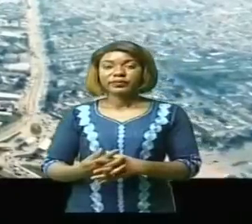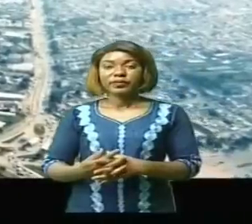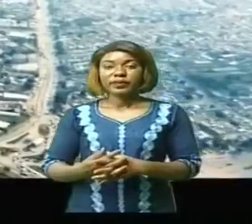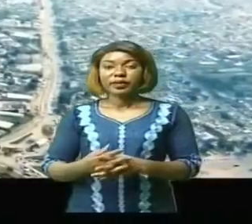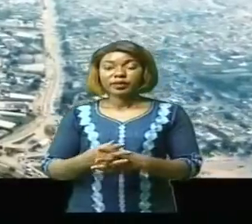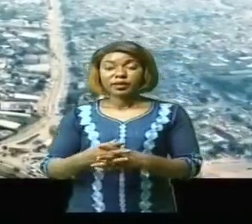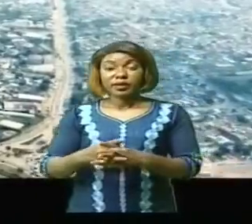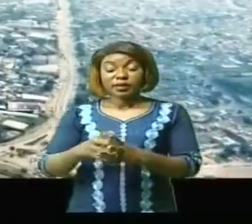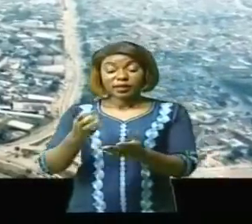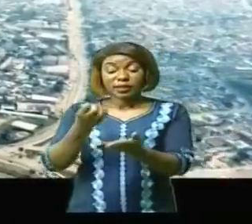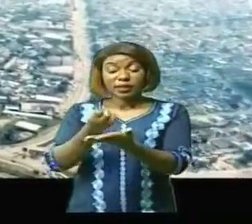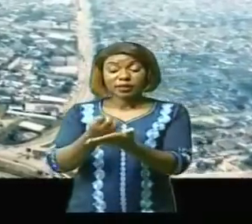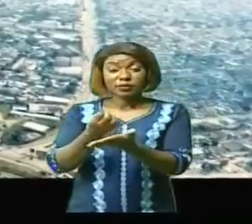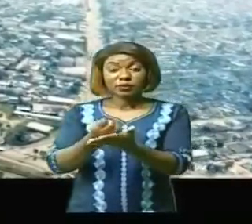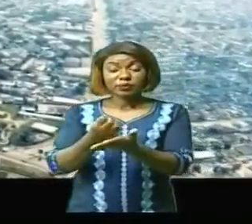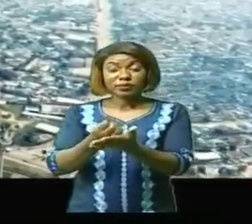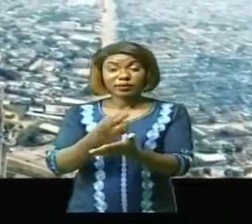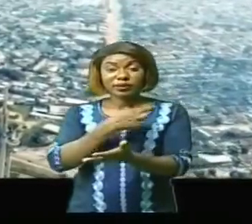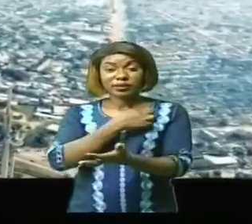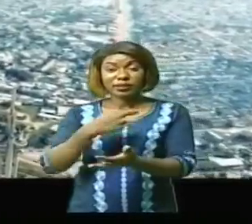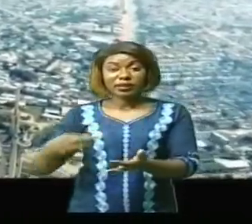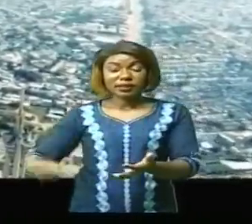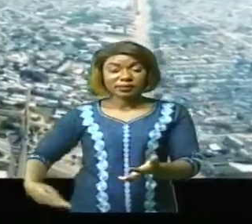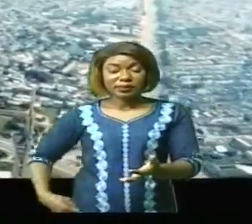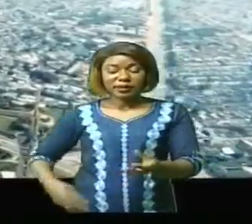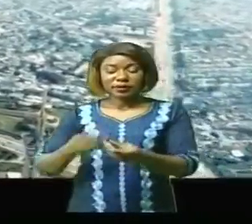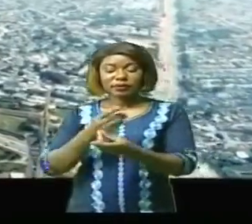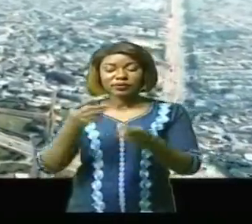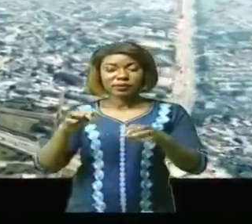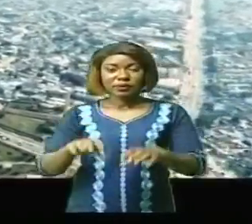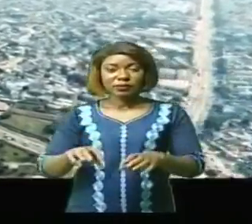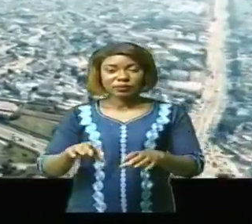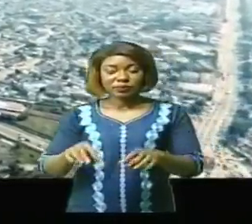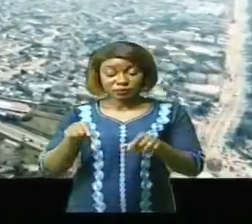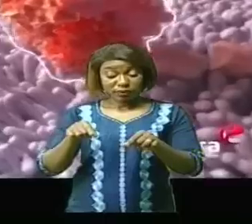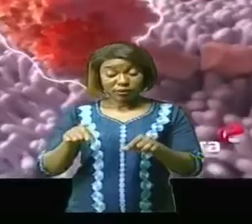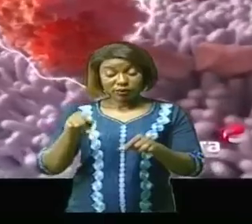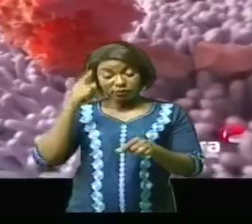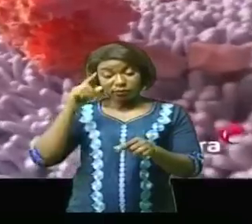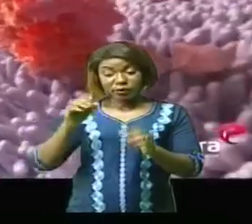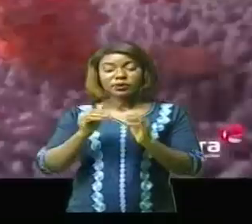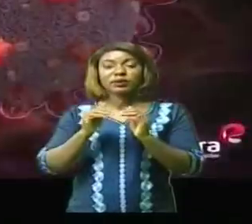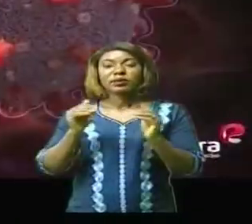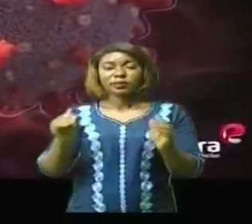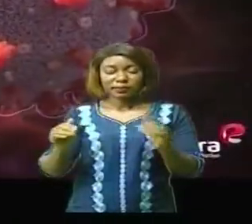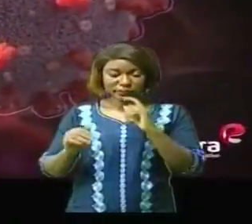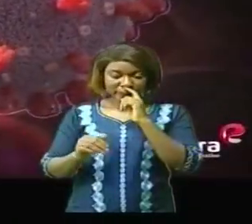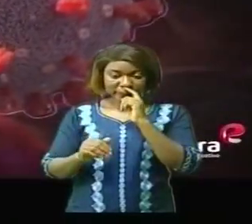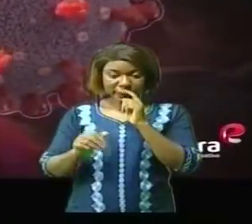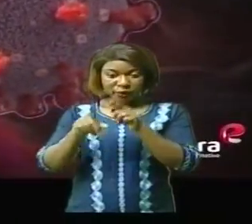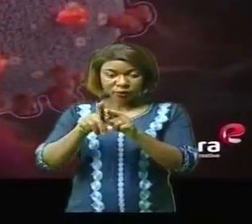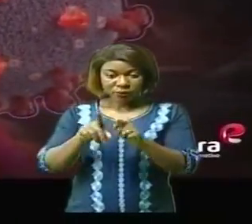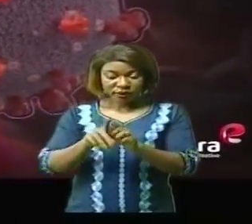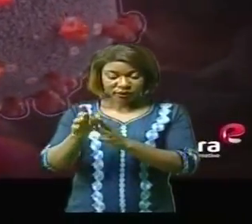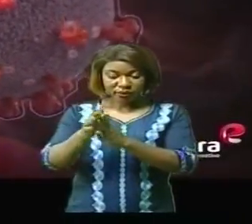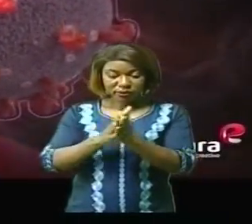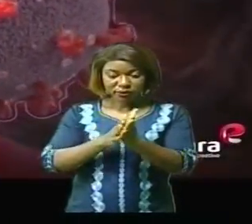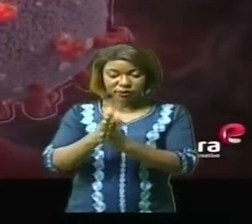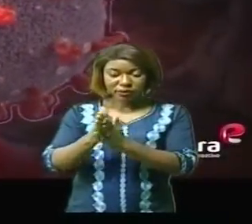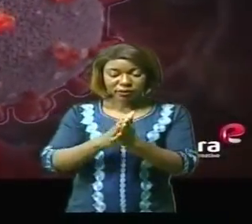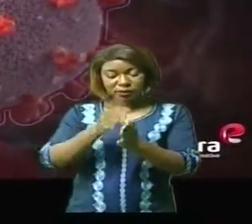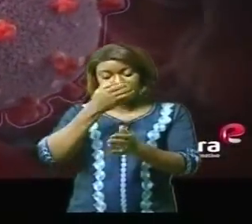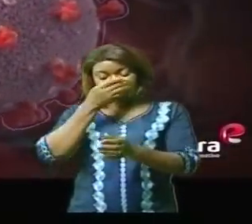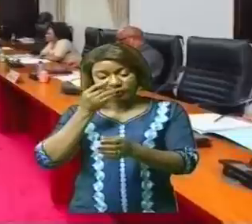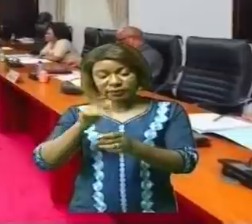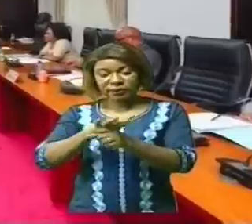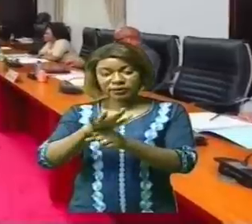L'économie de la République démocratique du Congo demeure stable en dépit des moments troubles qui traversent le monde à la suite de la COVID-19, de